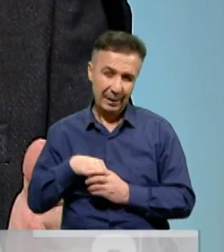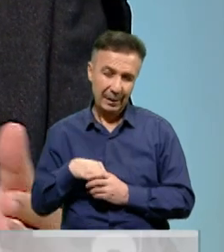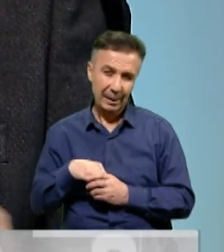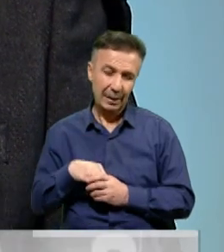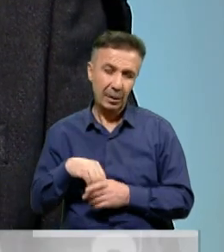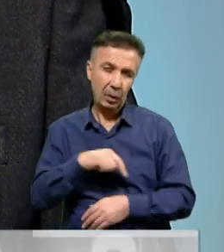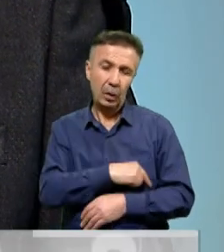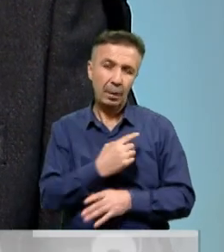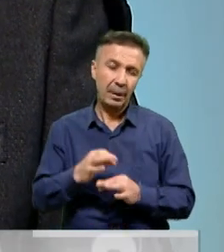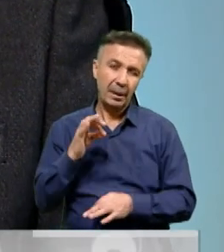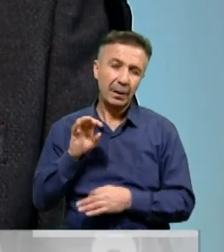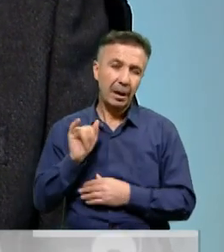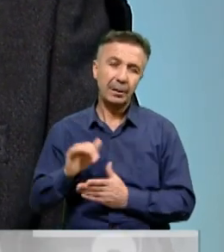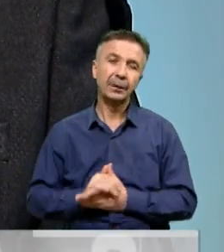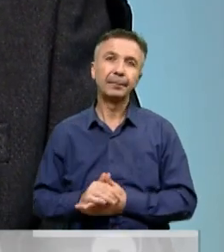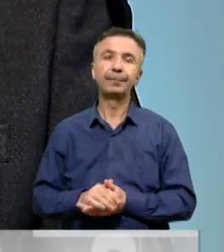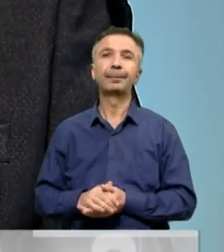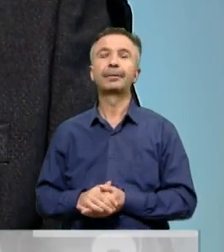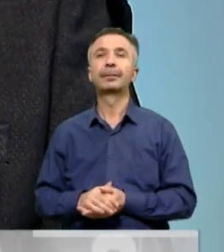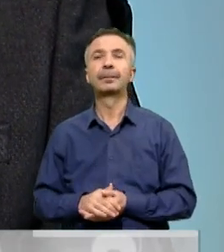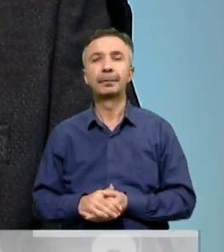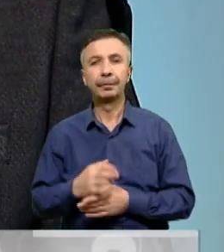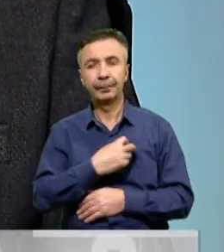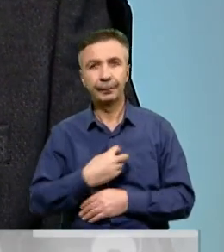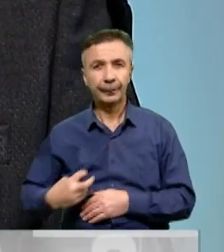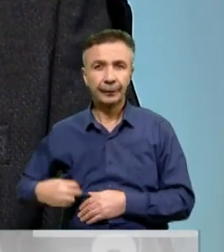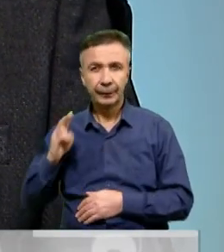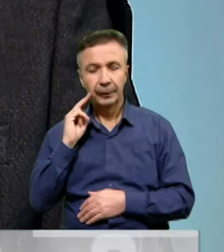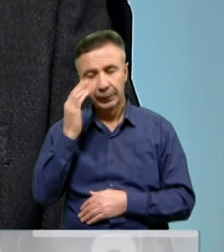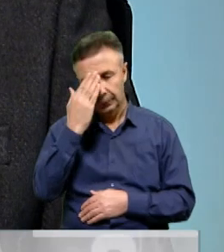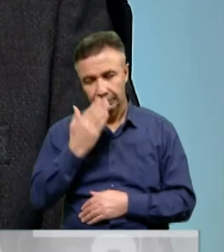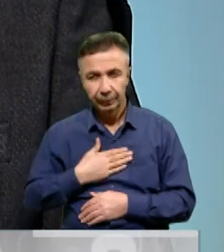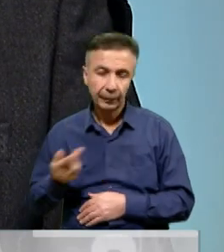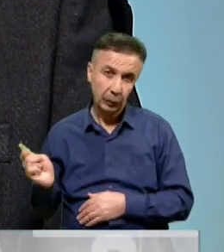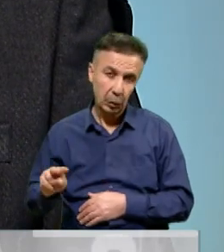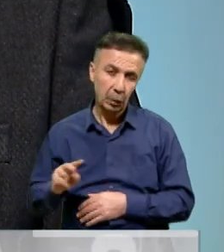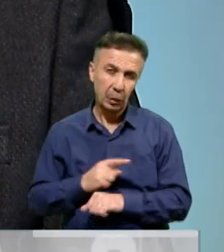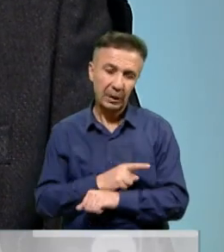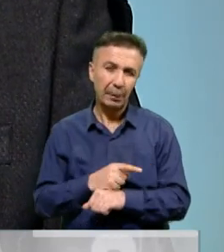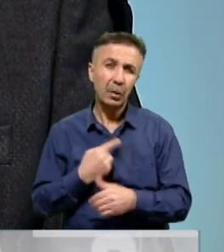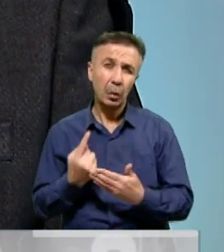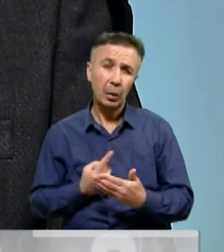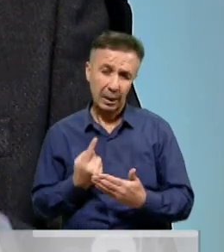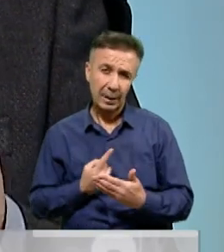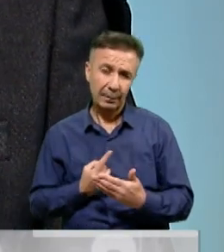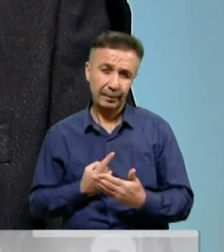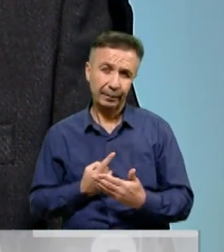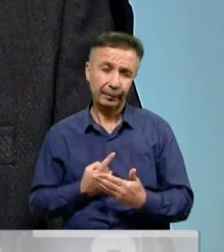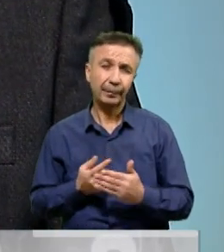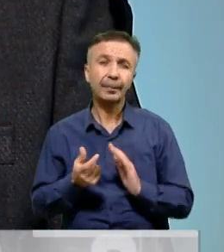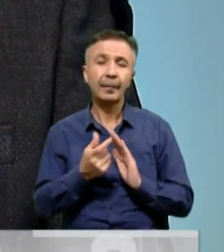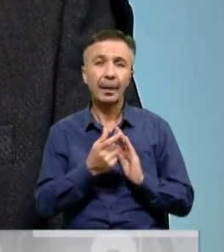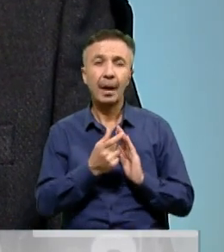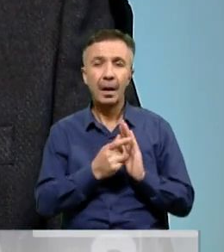bir insan için de böyledir tabii. Malumunuz. Efendimiz vefat ettiğinde Kur'an-ı Kerim'in